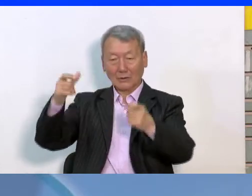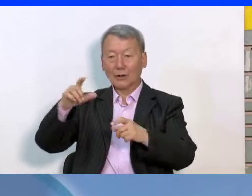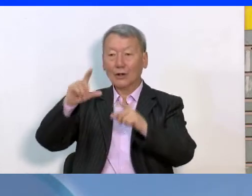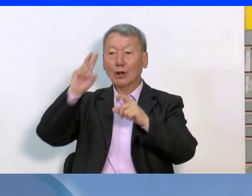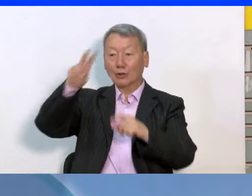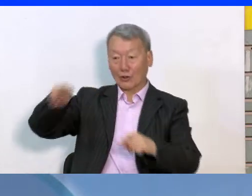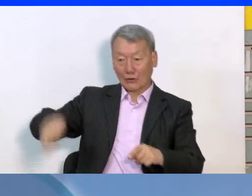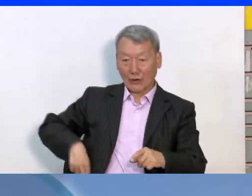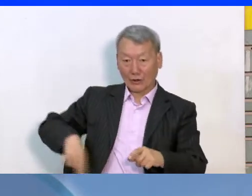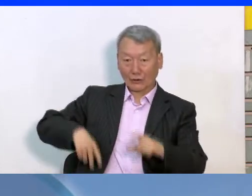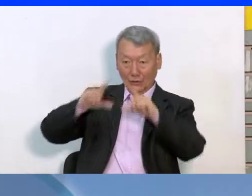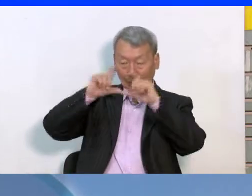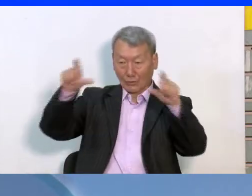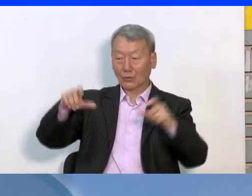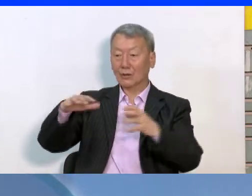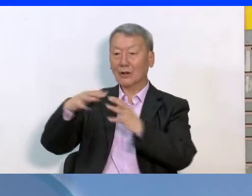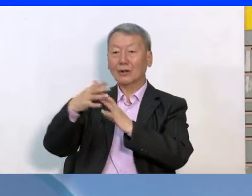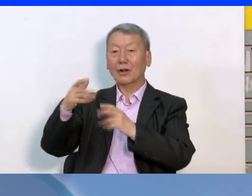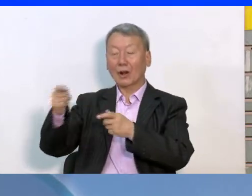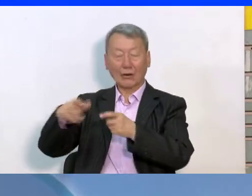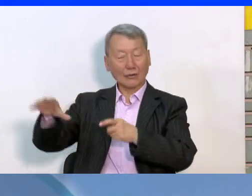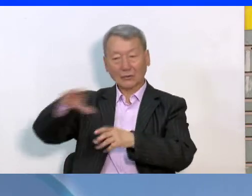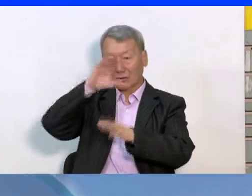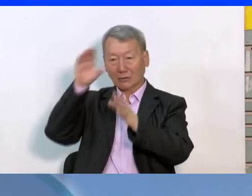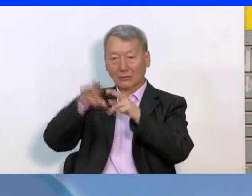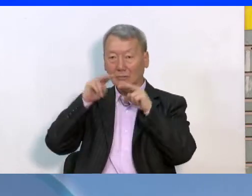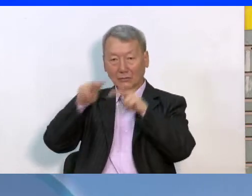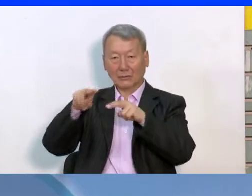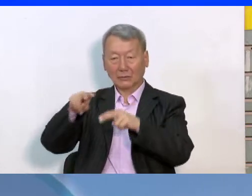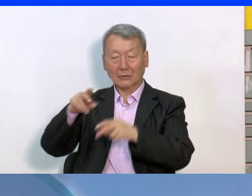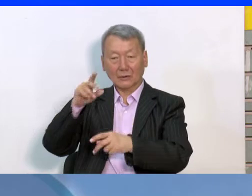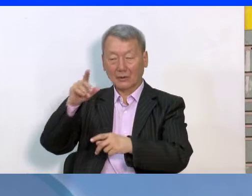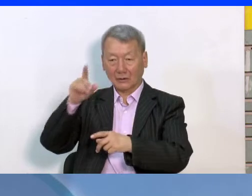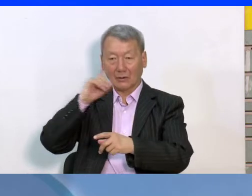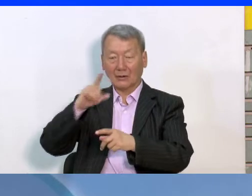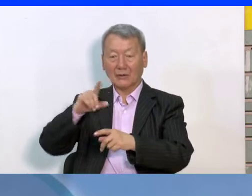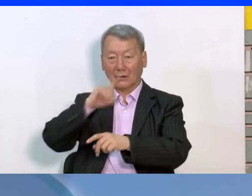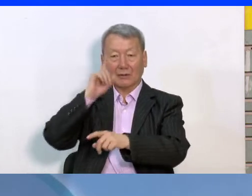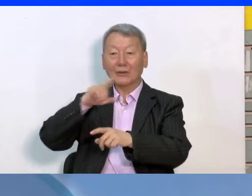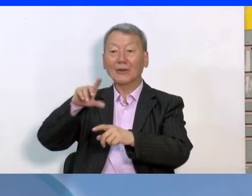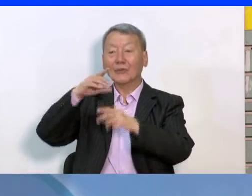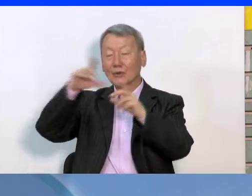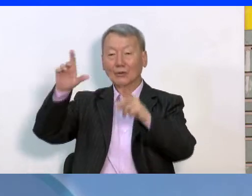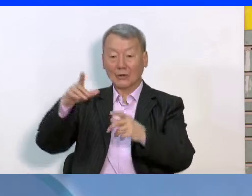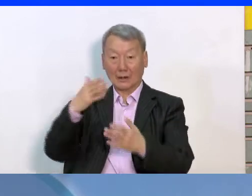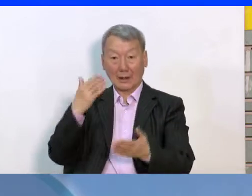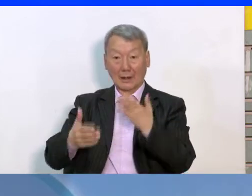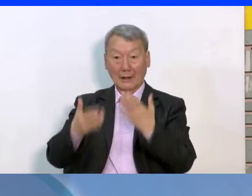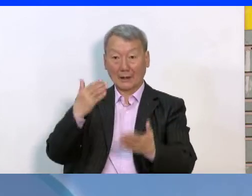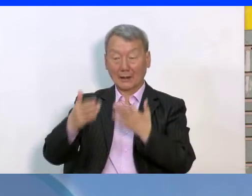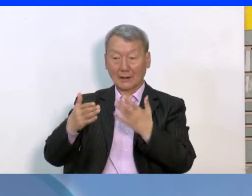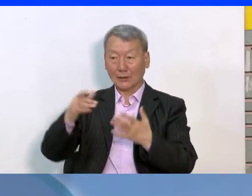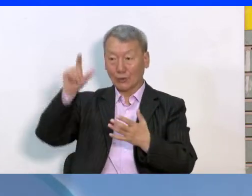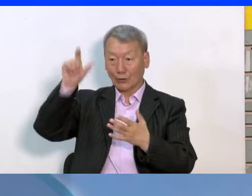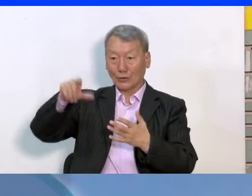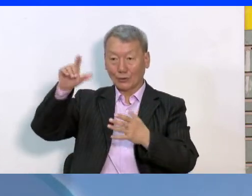Мектептин директорлору, баардыгы айыл өкмөт башчылары баардыгы көзөмөлгө алат. Анан билесиздер, буга чейин айтканбыз, эгер ушундай